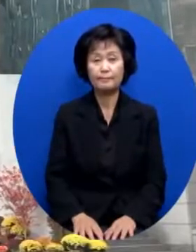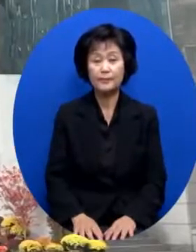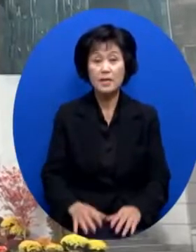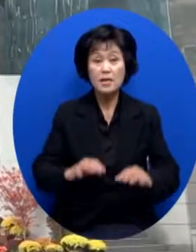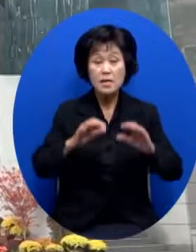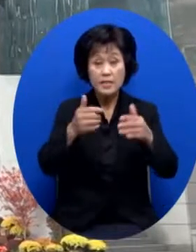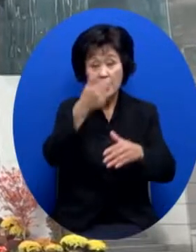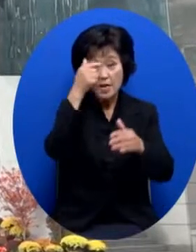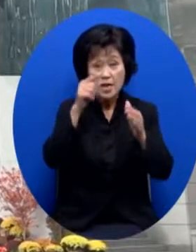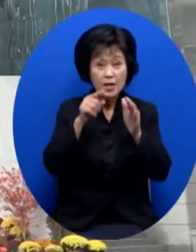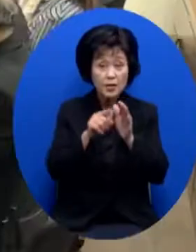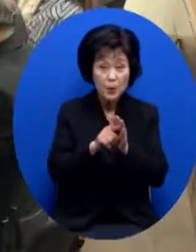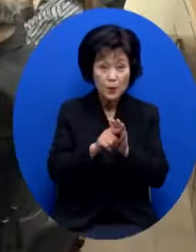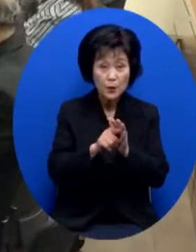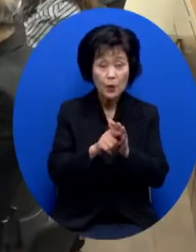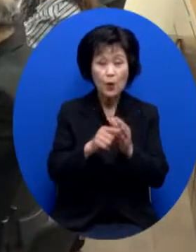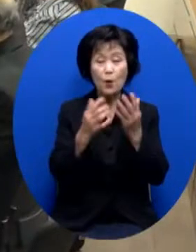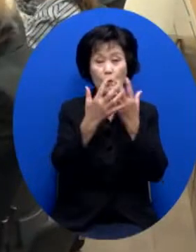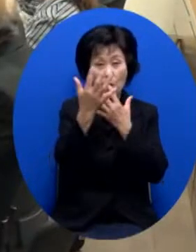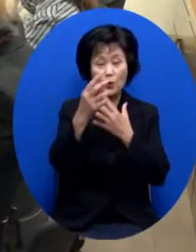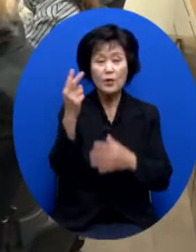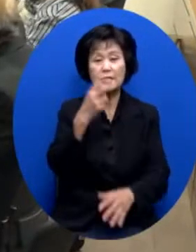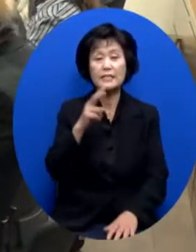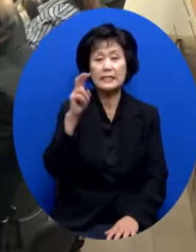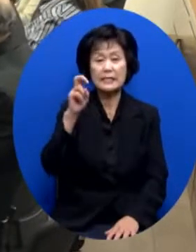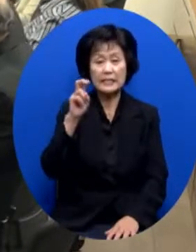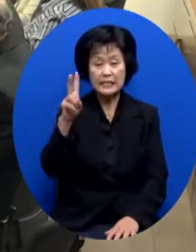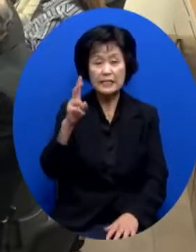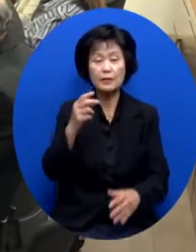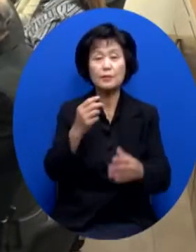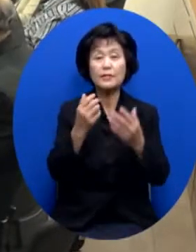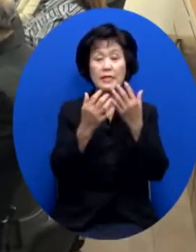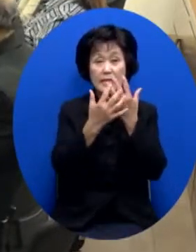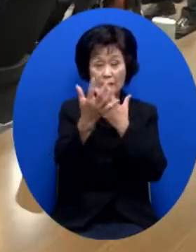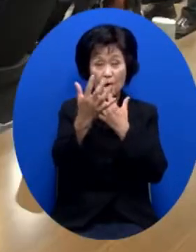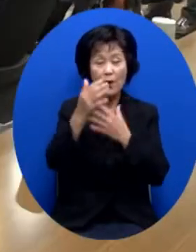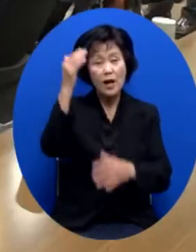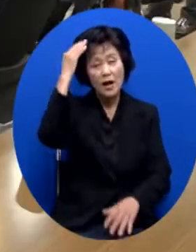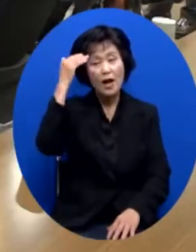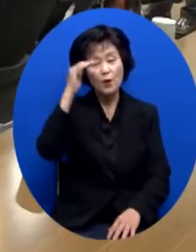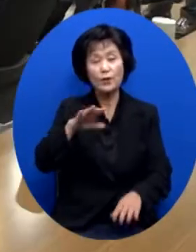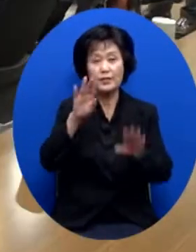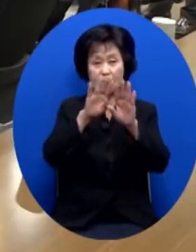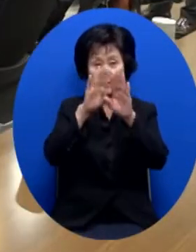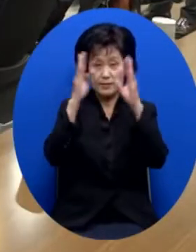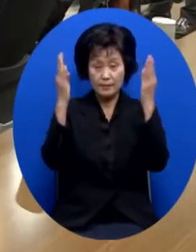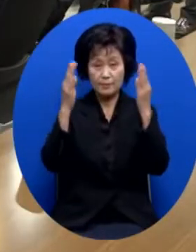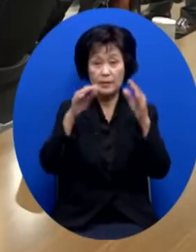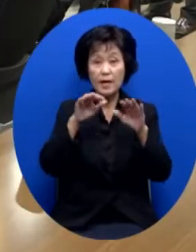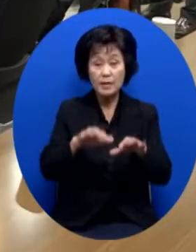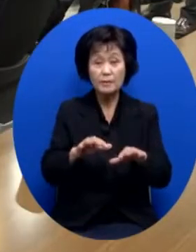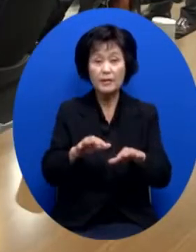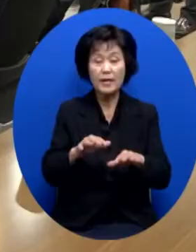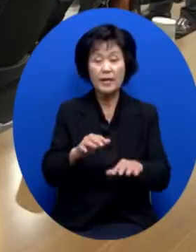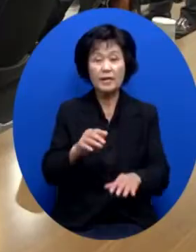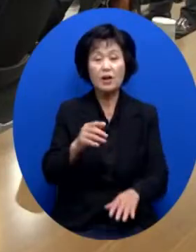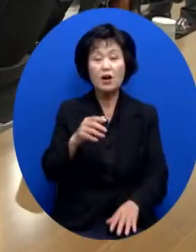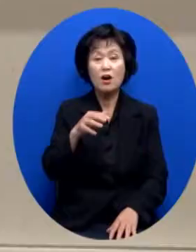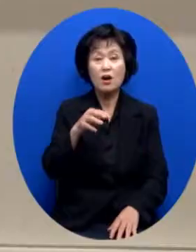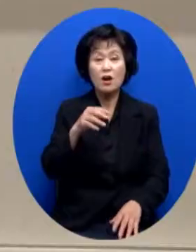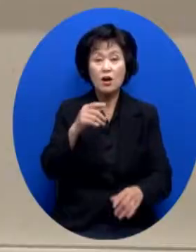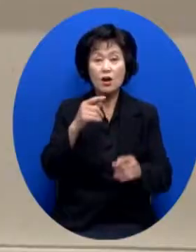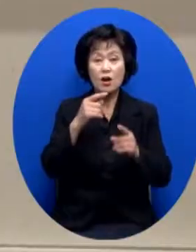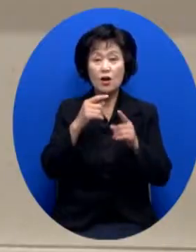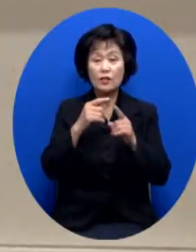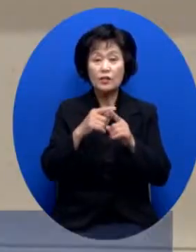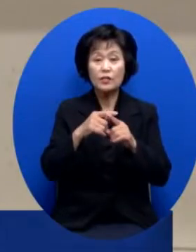세계 기독교 포럼 2022년 대회가 한국에서 열렸습니다. 이번 대회는 영성교회가 주최했습니다.